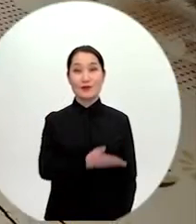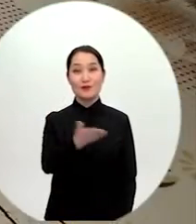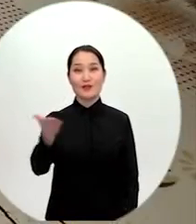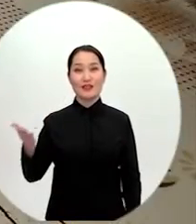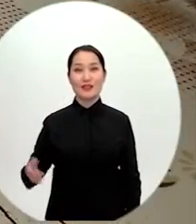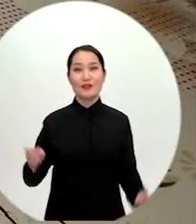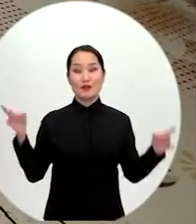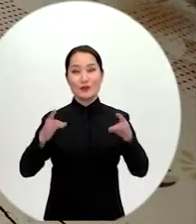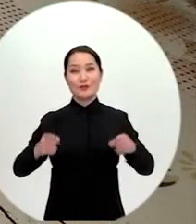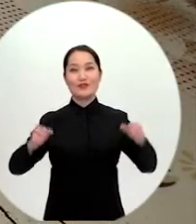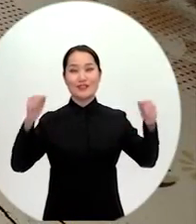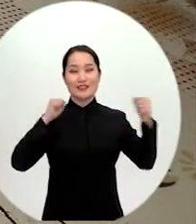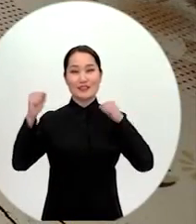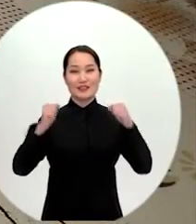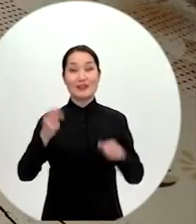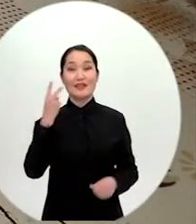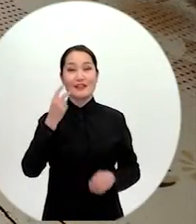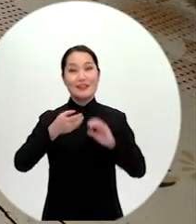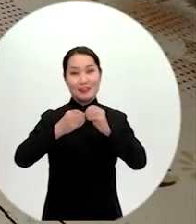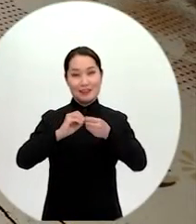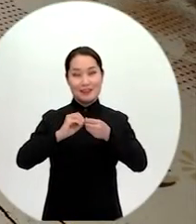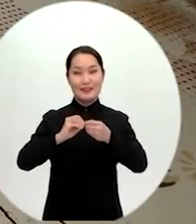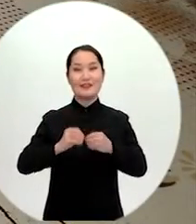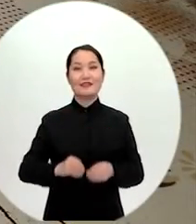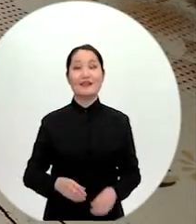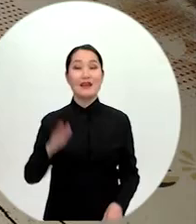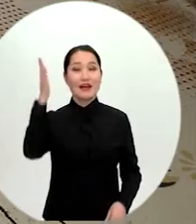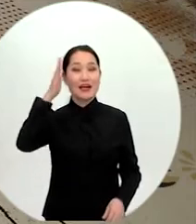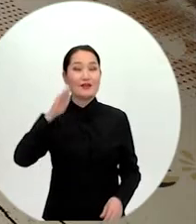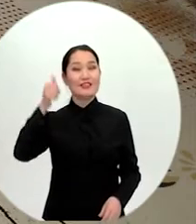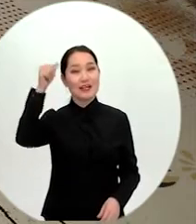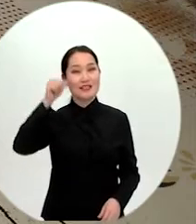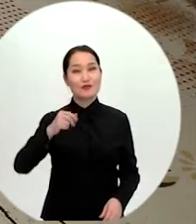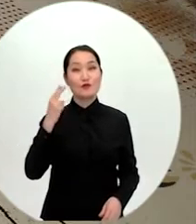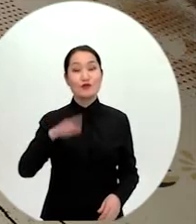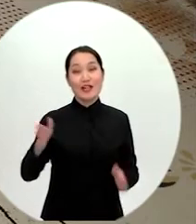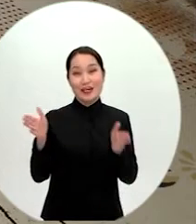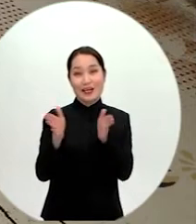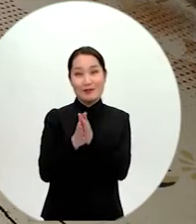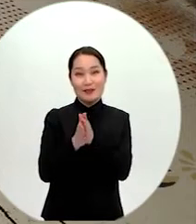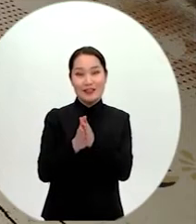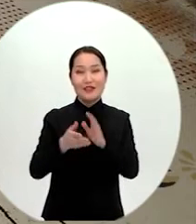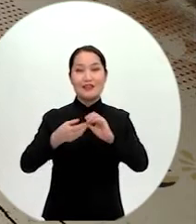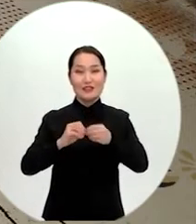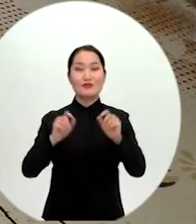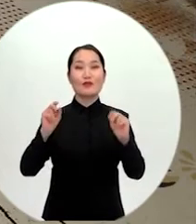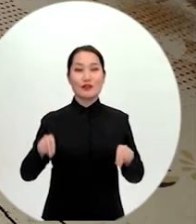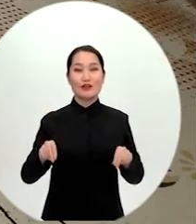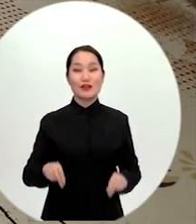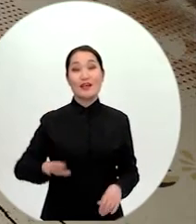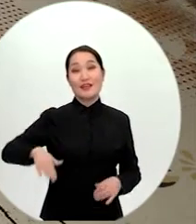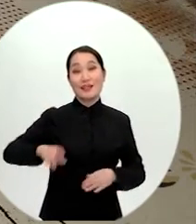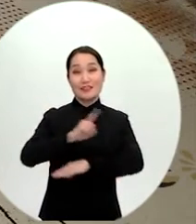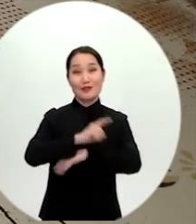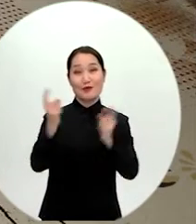За хүүхдүүдээ хөгжим төлөвөнд дасглаа тогтмол өдөрт хийж хэвшээрээ. Бас аав ээж ах эгч дүү нартаа хамтран хийж болно. Дараагийн